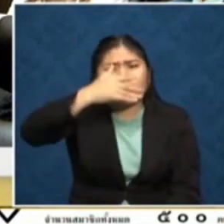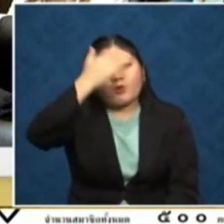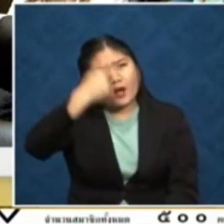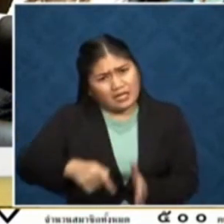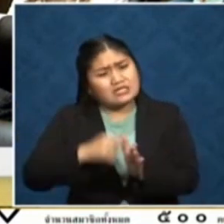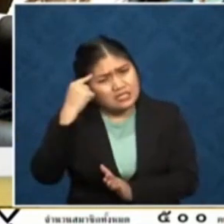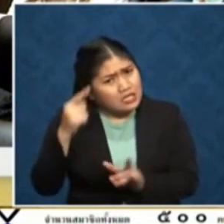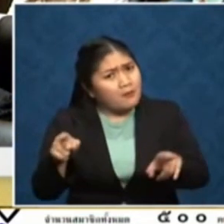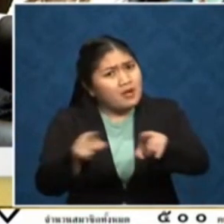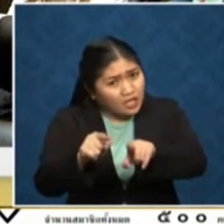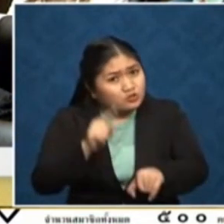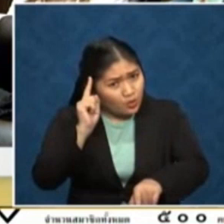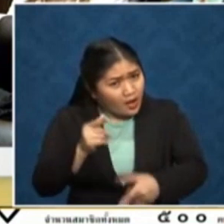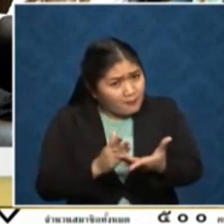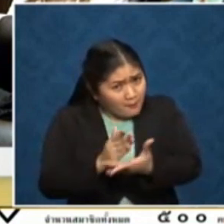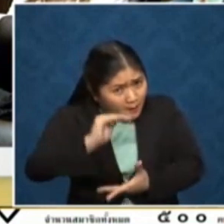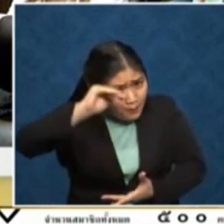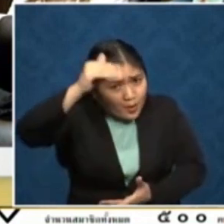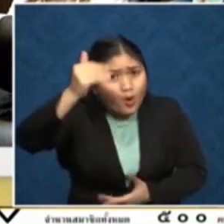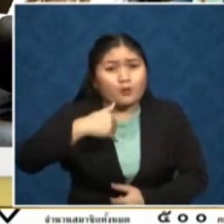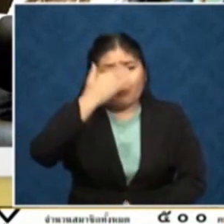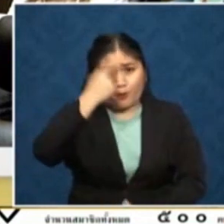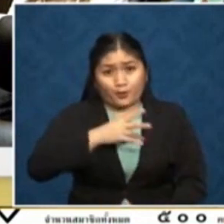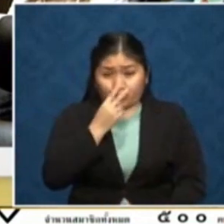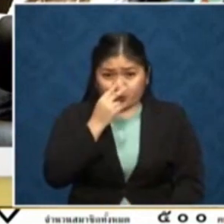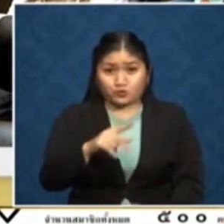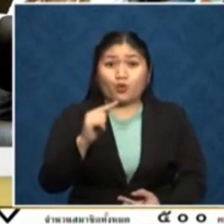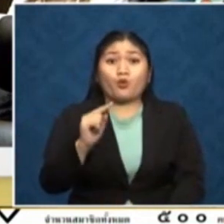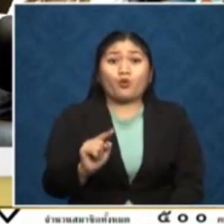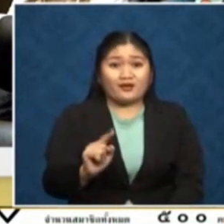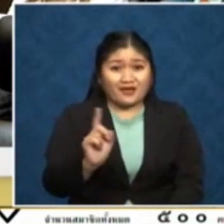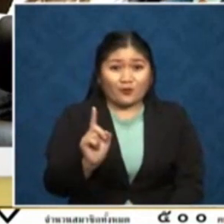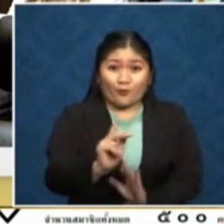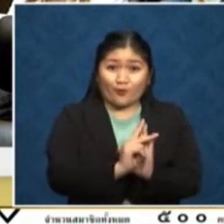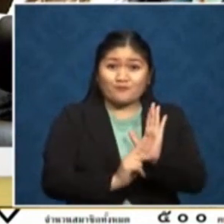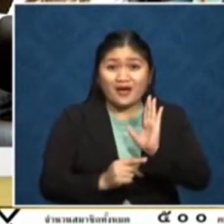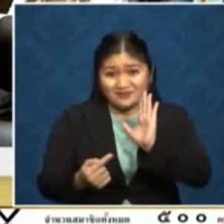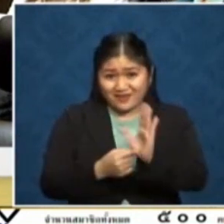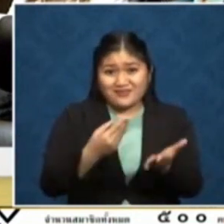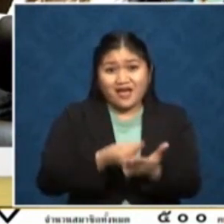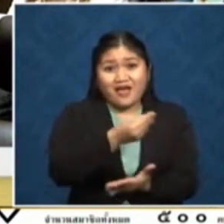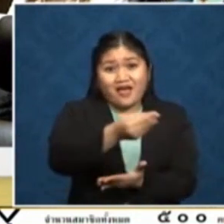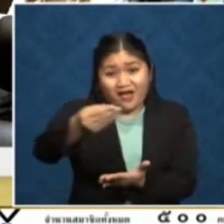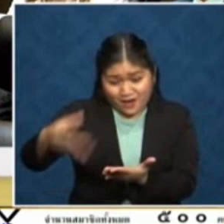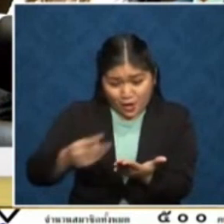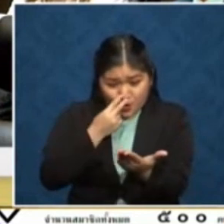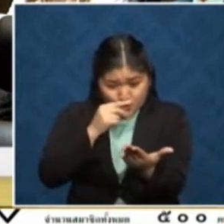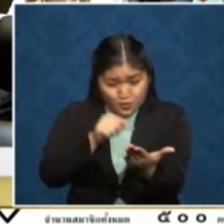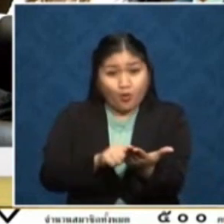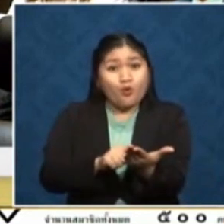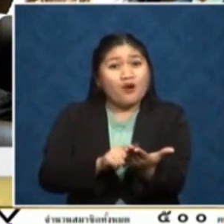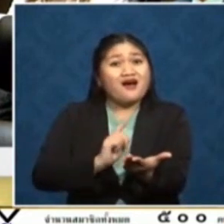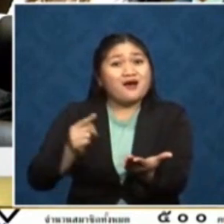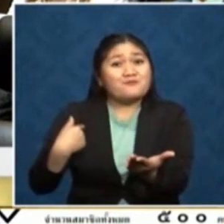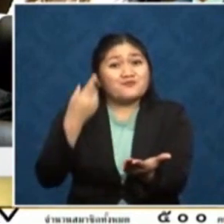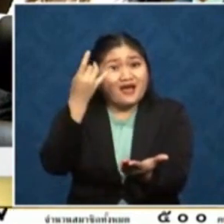อนไปก่อนซึ่งผมเองคิดว่าจะถอนกันทำไมถ้าเห็นด้วยในหลักการนะครับก็ควรจะให้ผ่านไปก่อนซึ่งท่านประธานครับถ้าผ